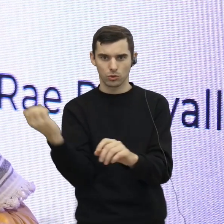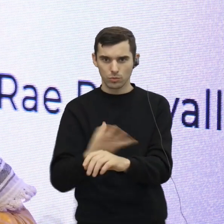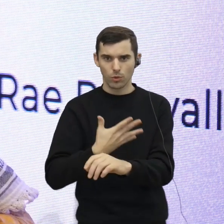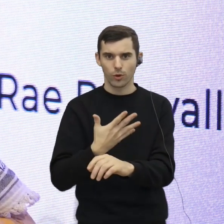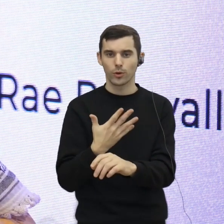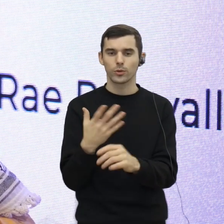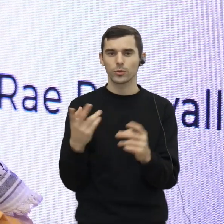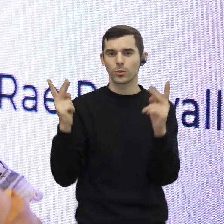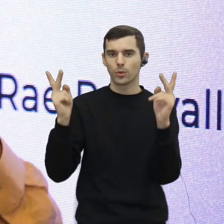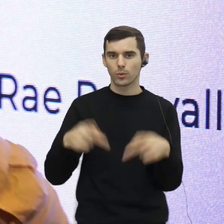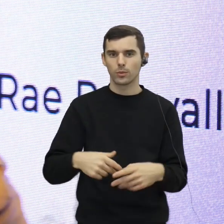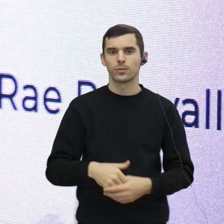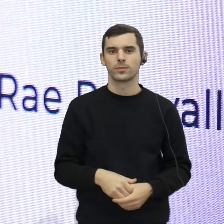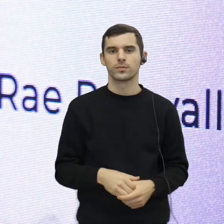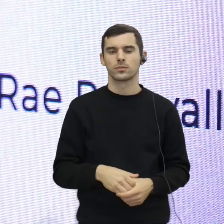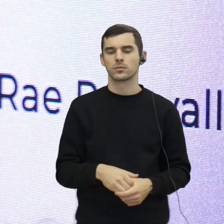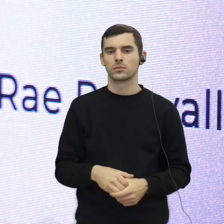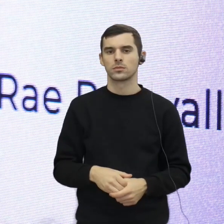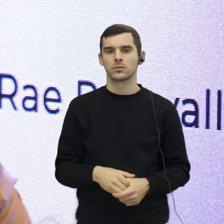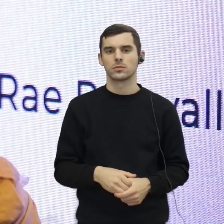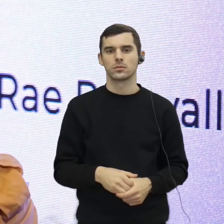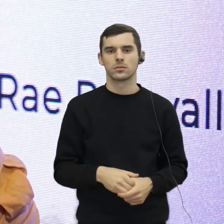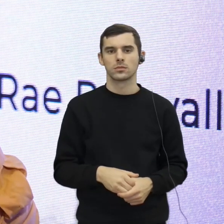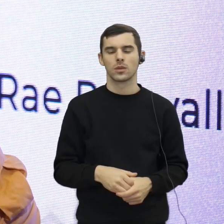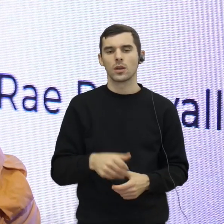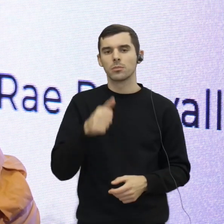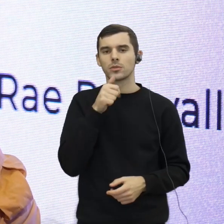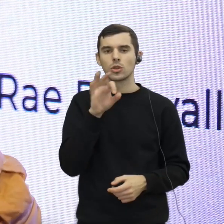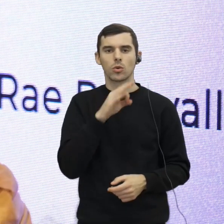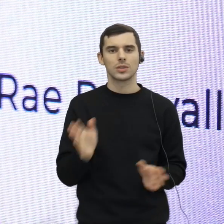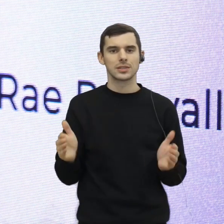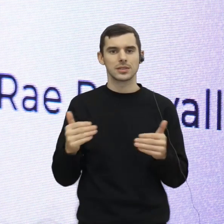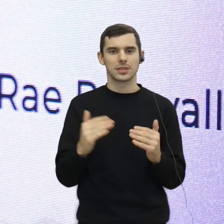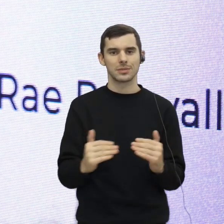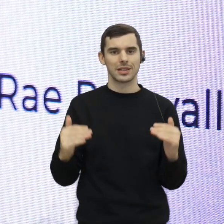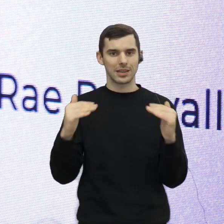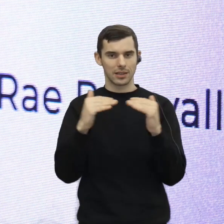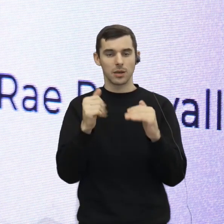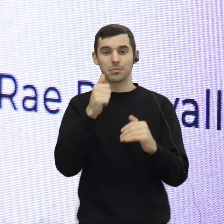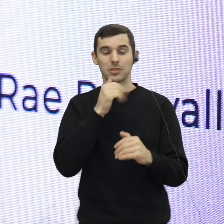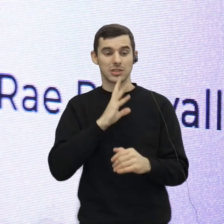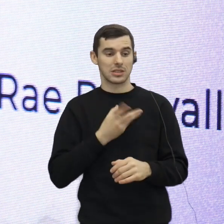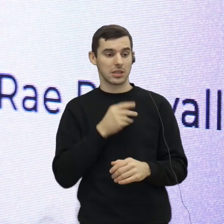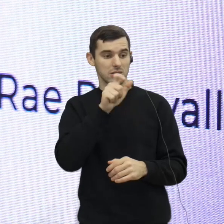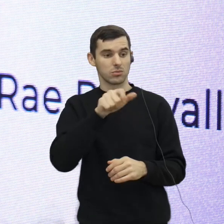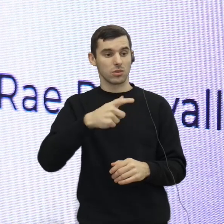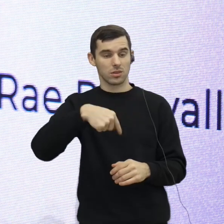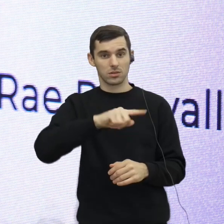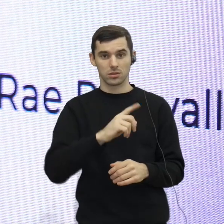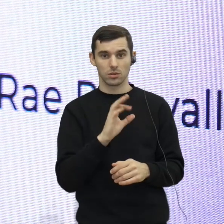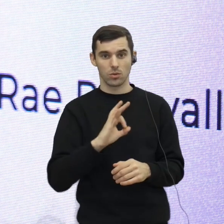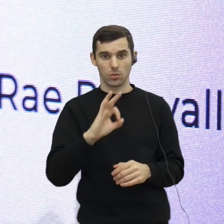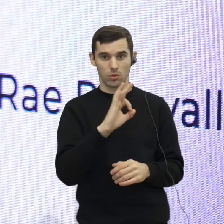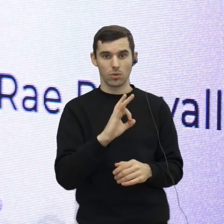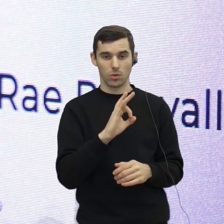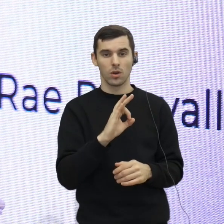Ir kai kalbam apie, tarkim, labiau sisteminį lygį, irgi, kai kalbam apie trans žmonės, yra kažkoks supratimas, kad mes čia reikalavim